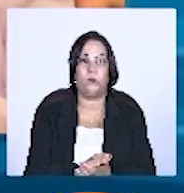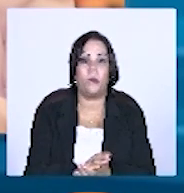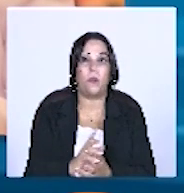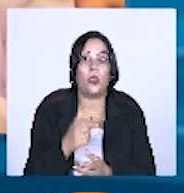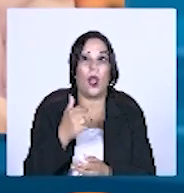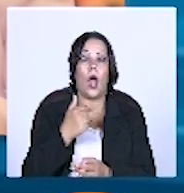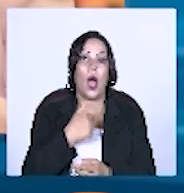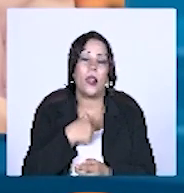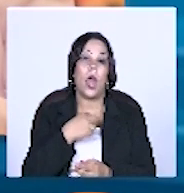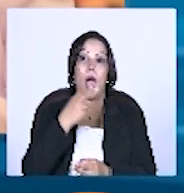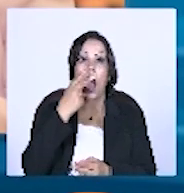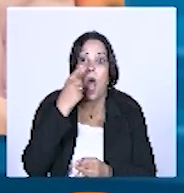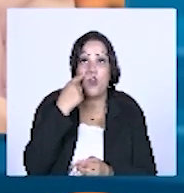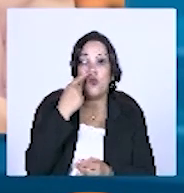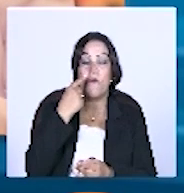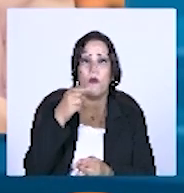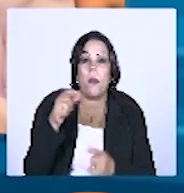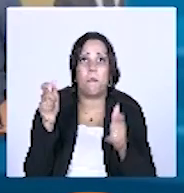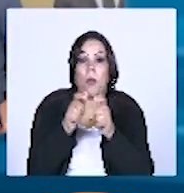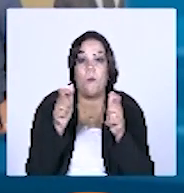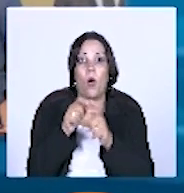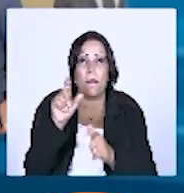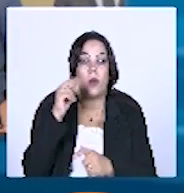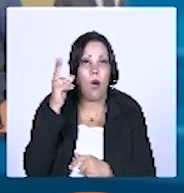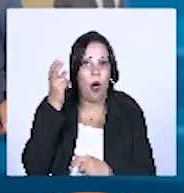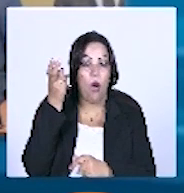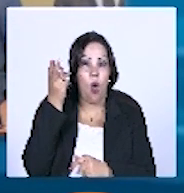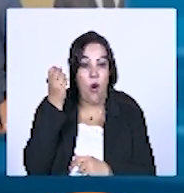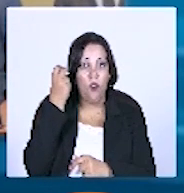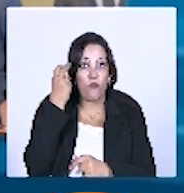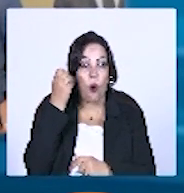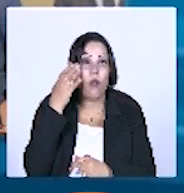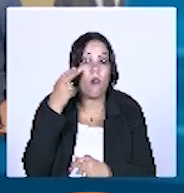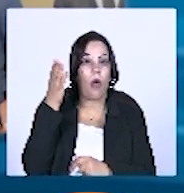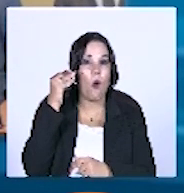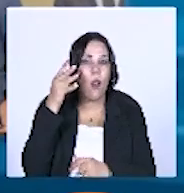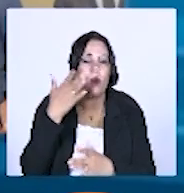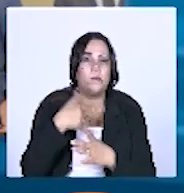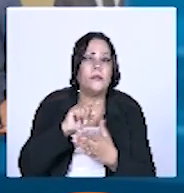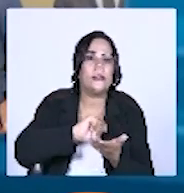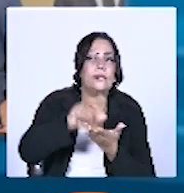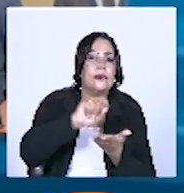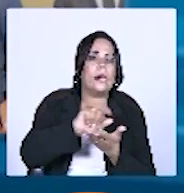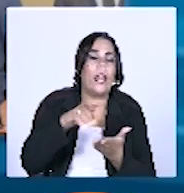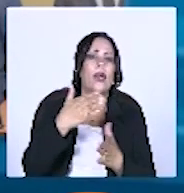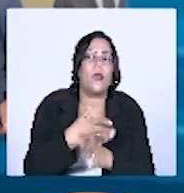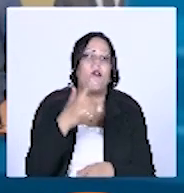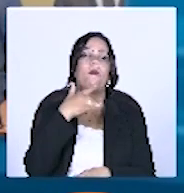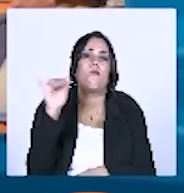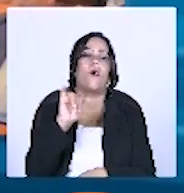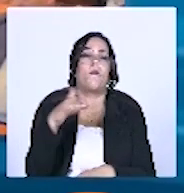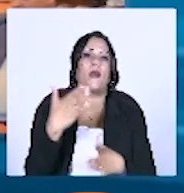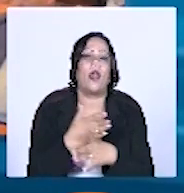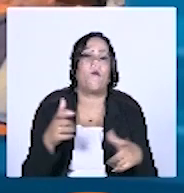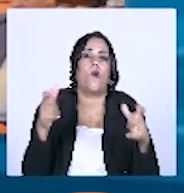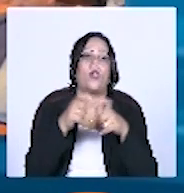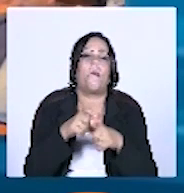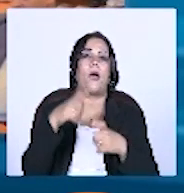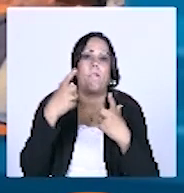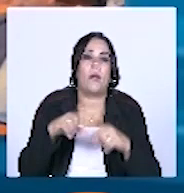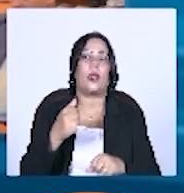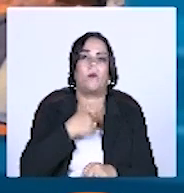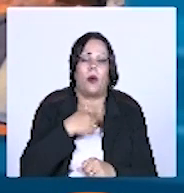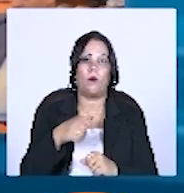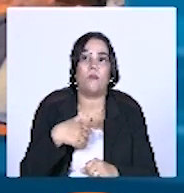هقف قدام مجموعه من الافكار ا كرسائل تلغرافيه حول اهميه المجتمع المدني